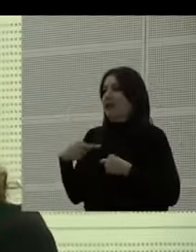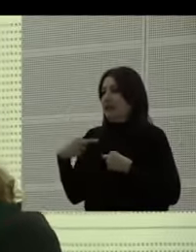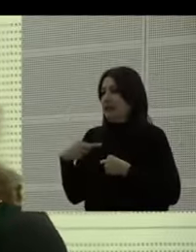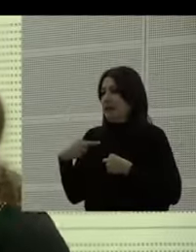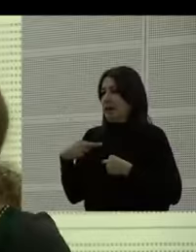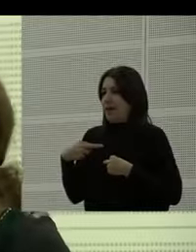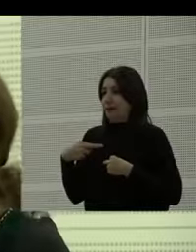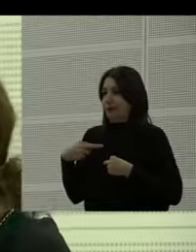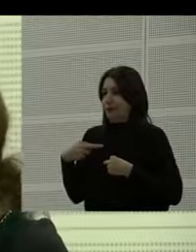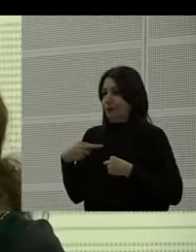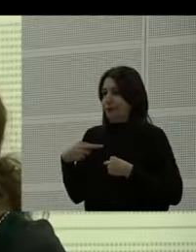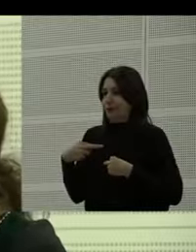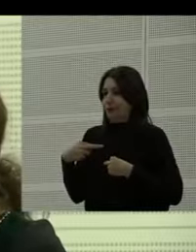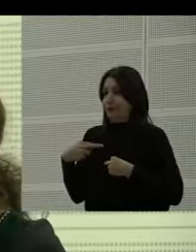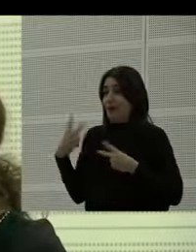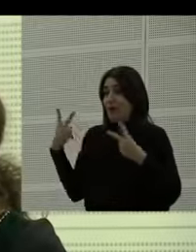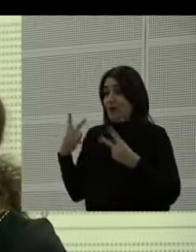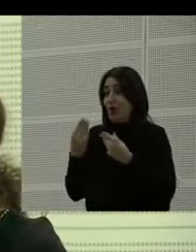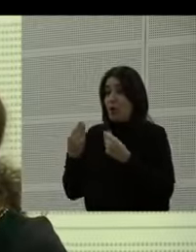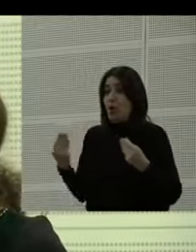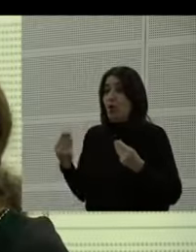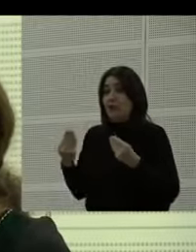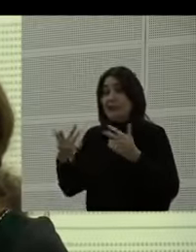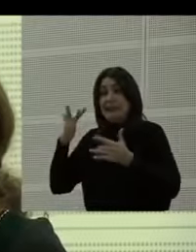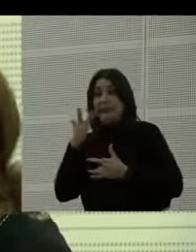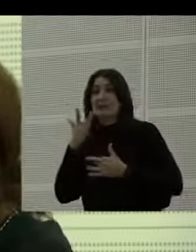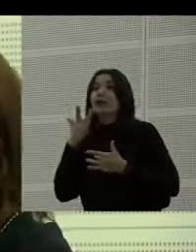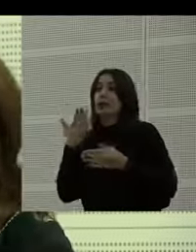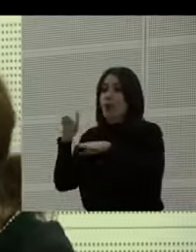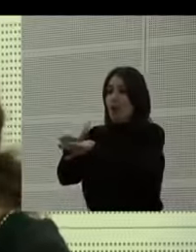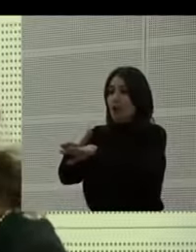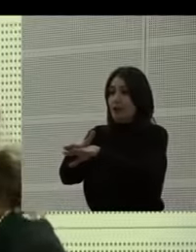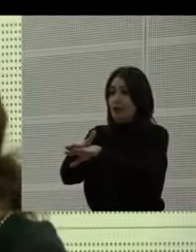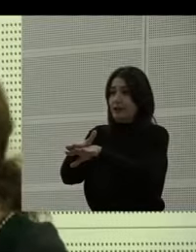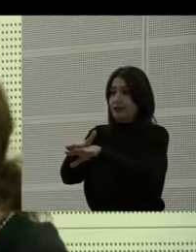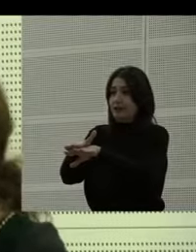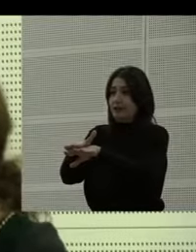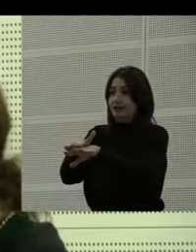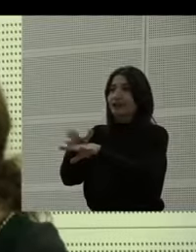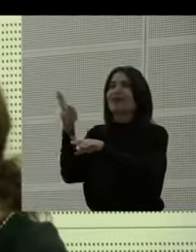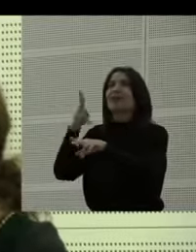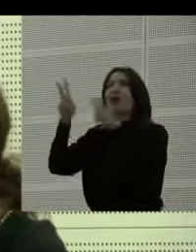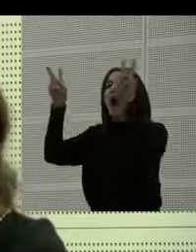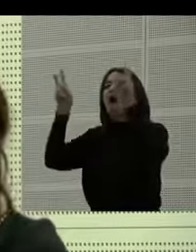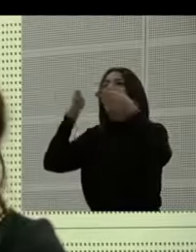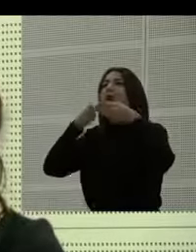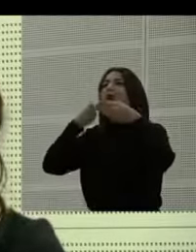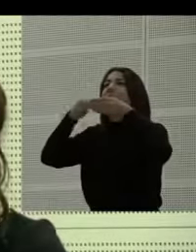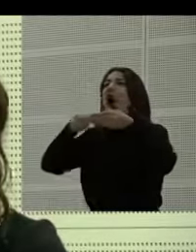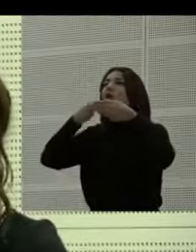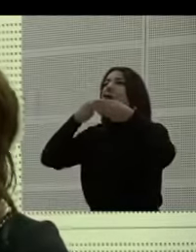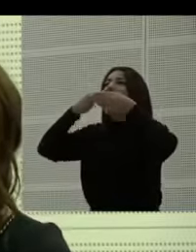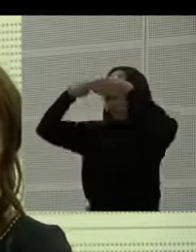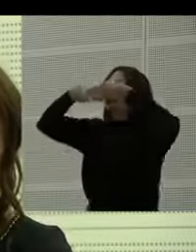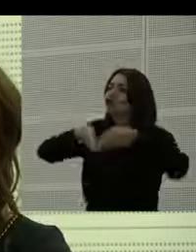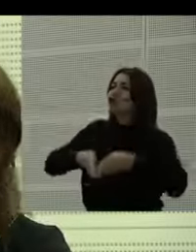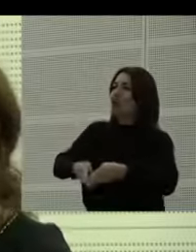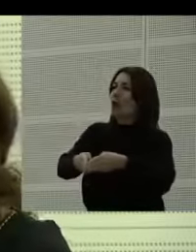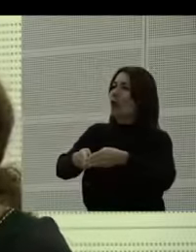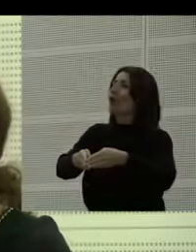e purtroppo la perdono. E il naufragio è presente in questa favola, perché le